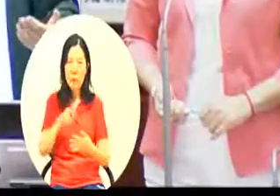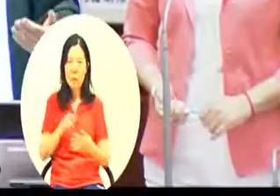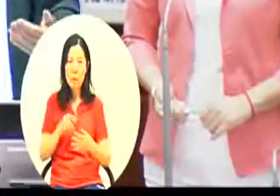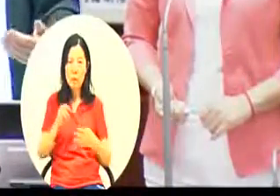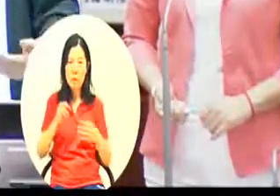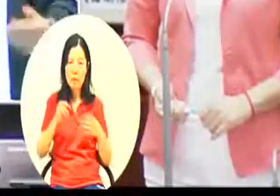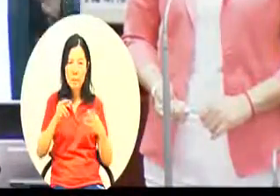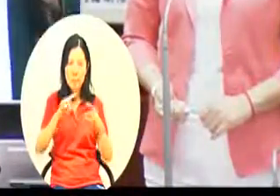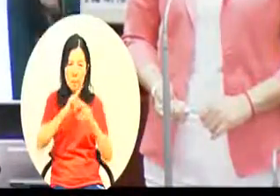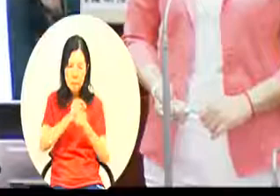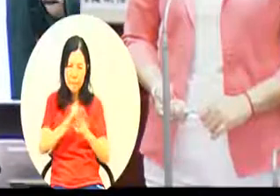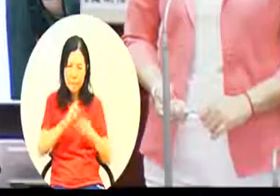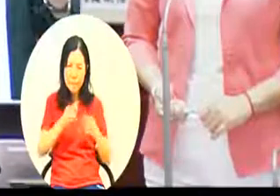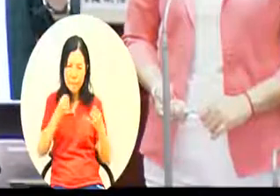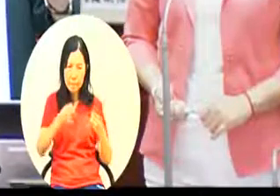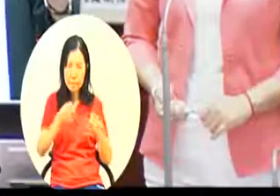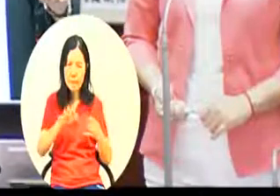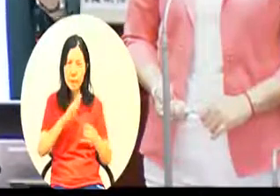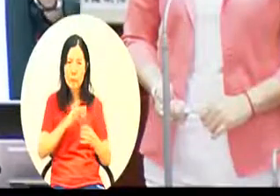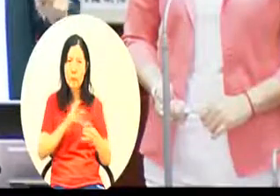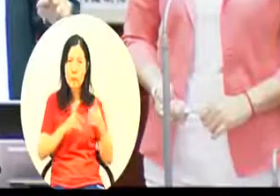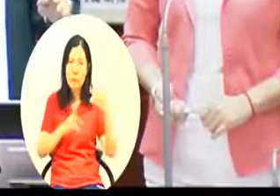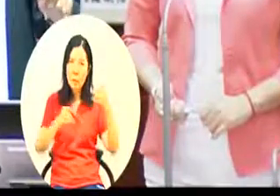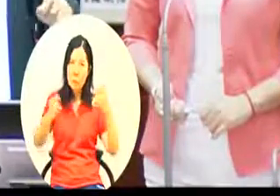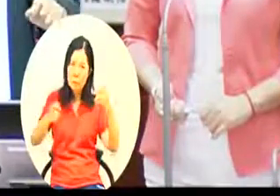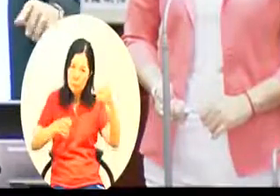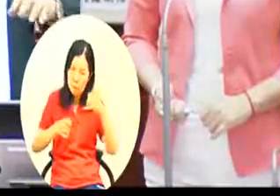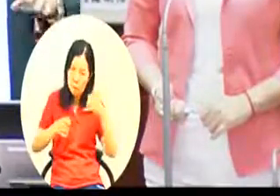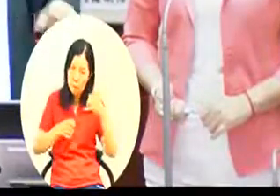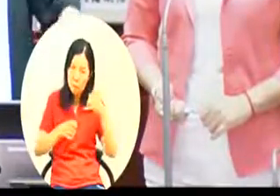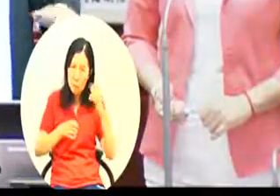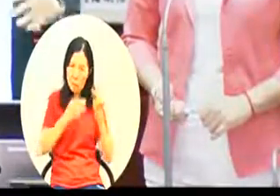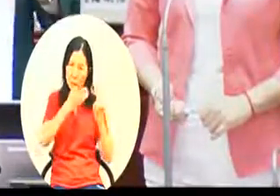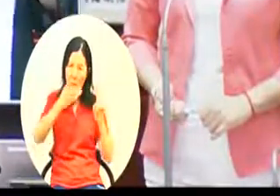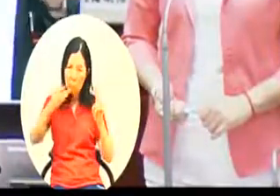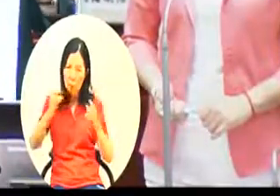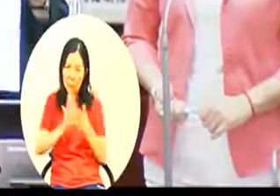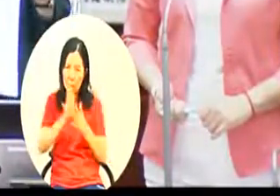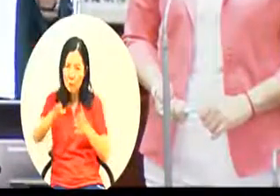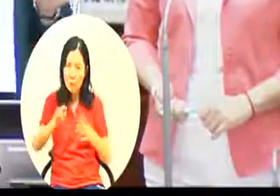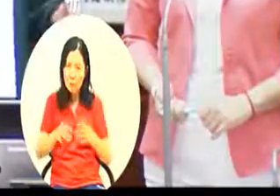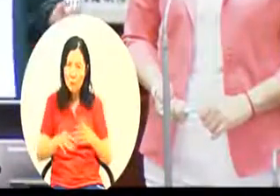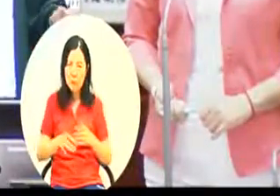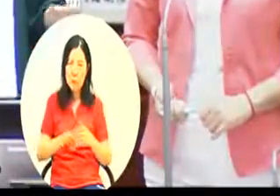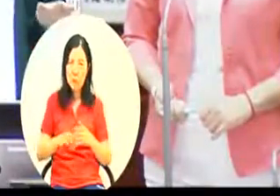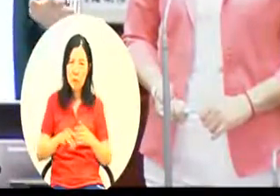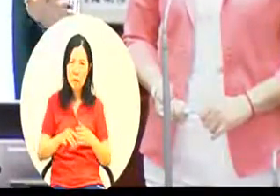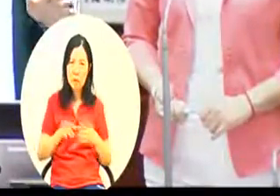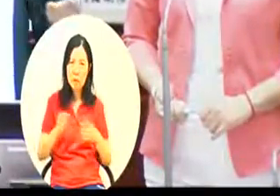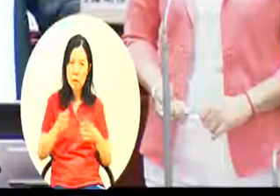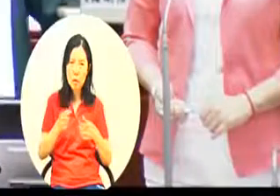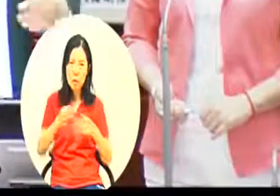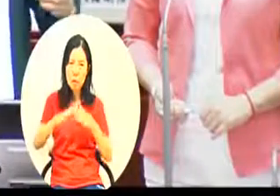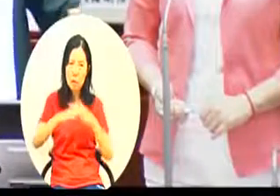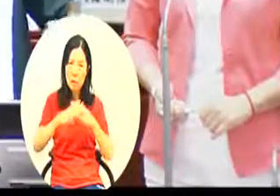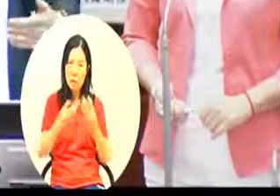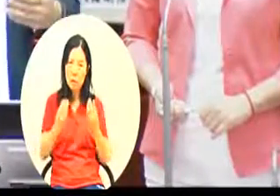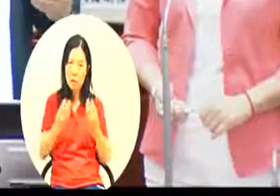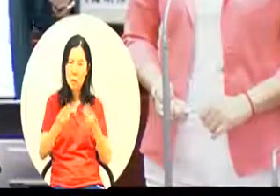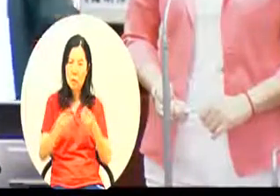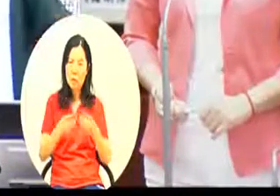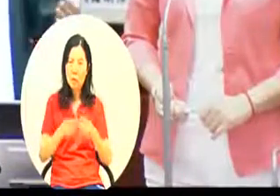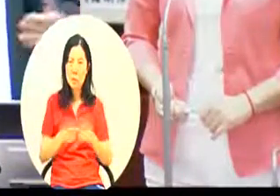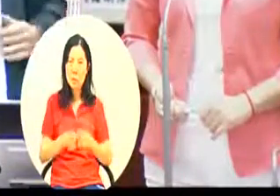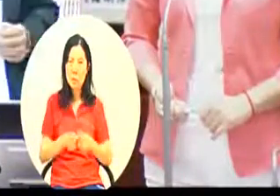报复，或者说他来1999通报以后受到一个不公平的一个对